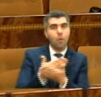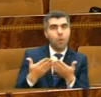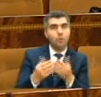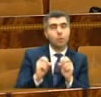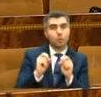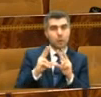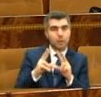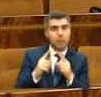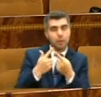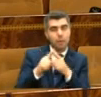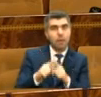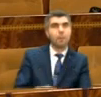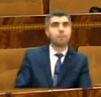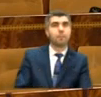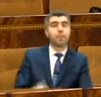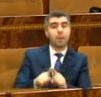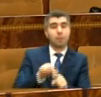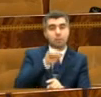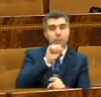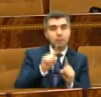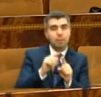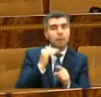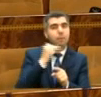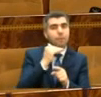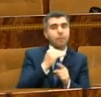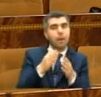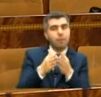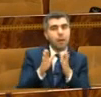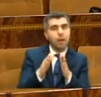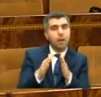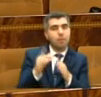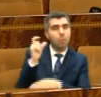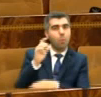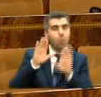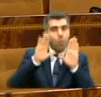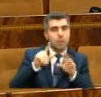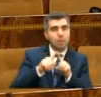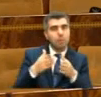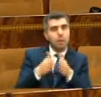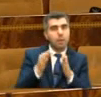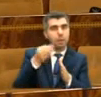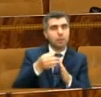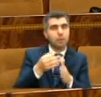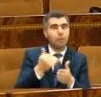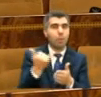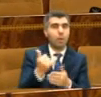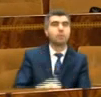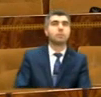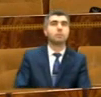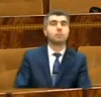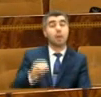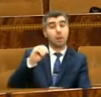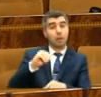يكبر بكم، ولكن راه بغينا التعجيل والاسراع باش يخرجوا هاد المساجد هادو الى الوجود. سيد الوزير، اللي بغينا